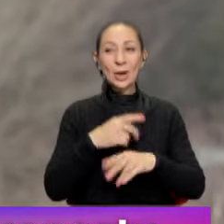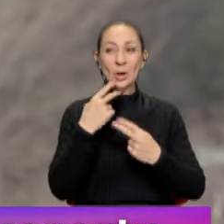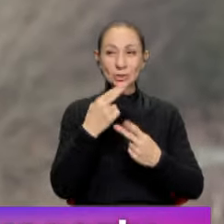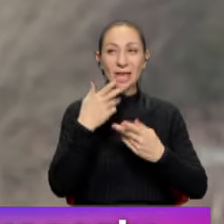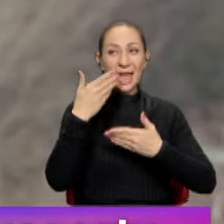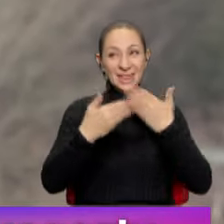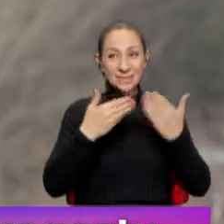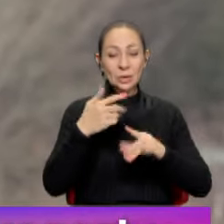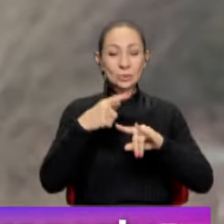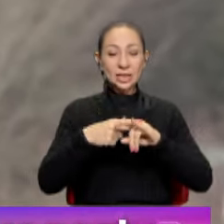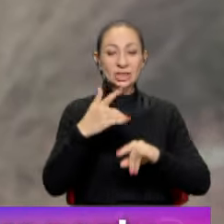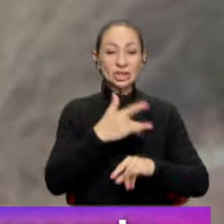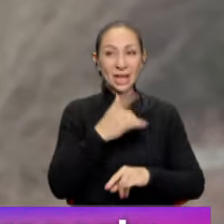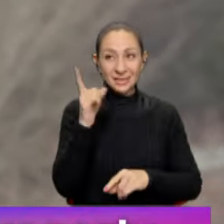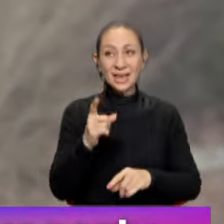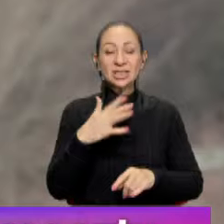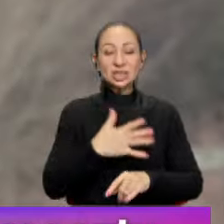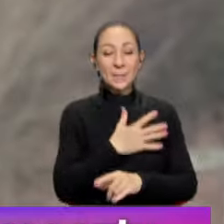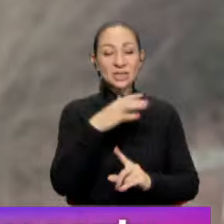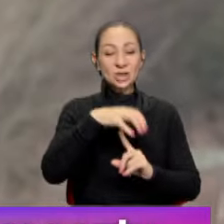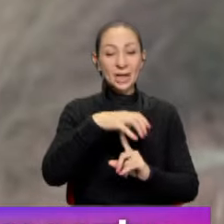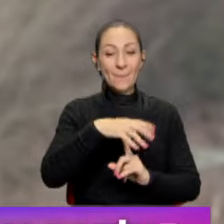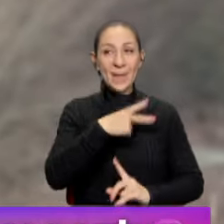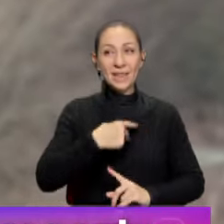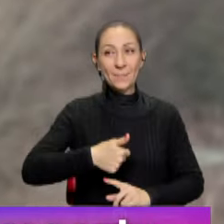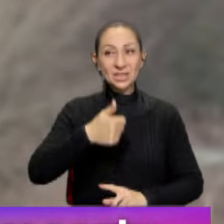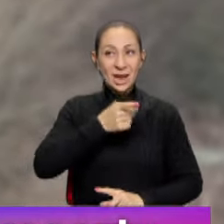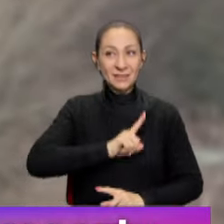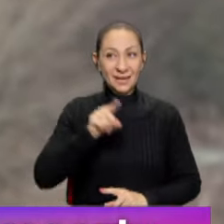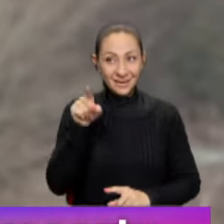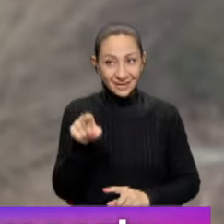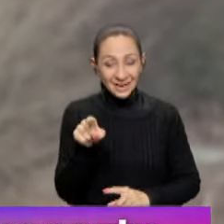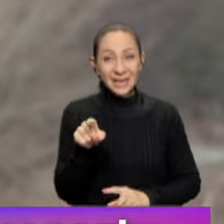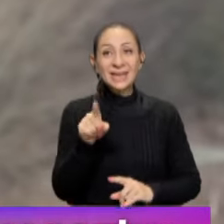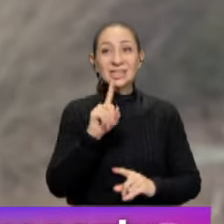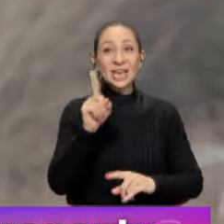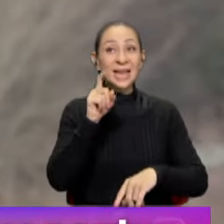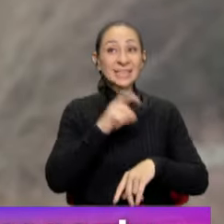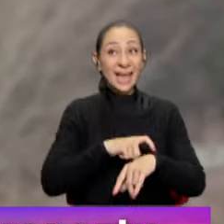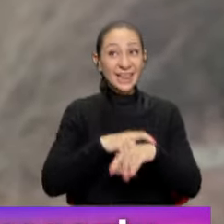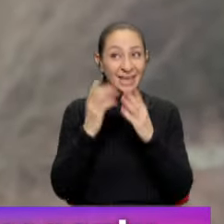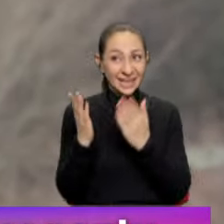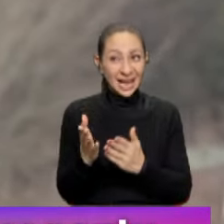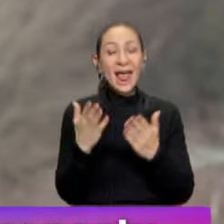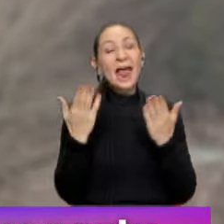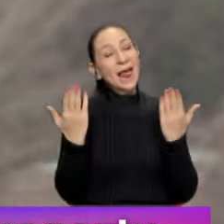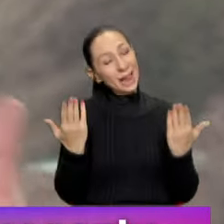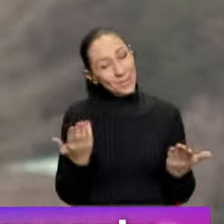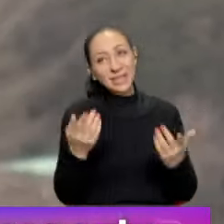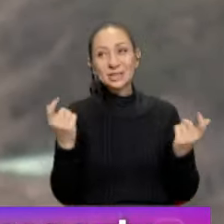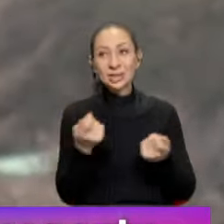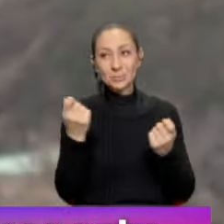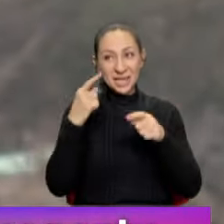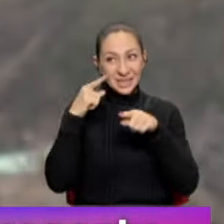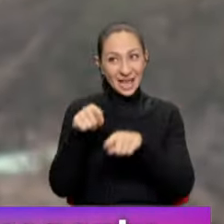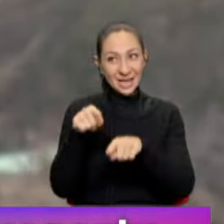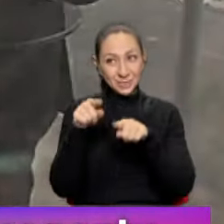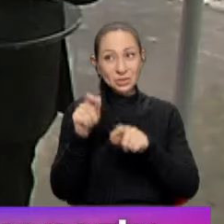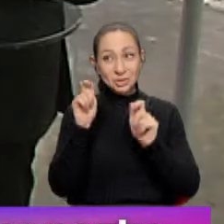konuştunuz, anlattınız. Hüseyin Can Güner, CHP Çankaya Belediye Başkanı adayı. Çalar Saat'teydi. Elbette çalışmalarınızı takip